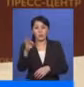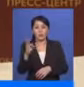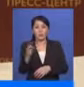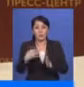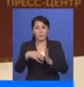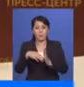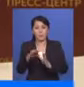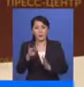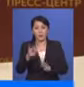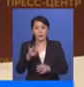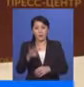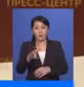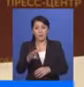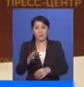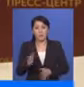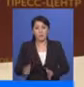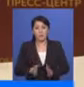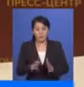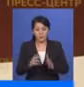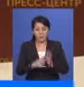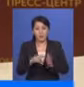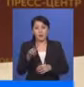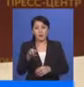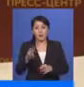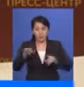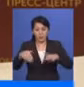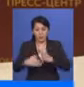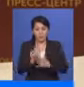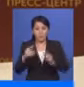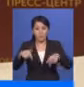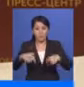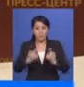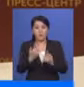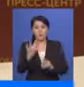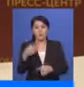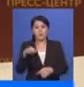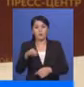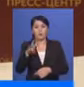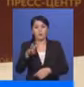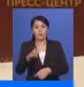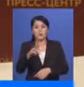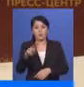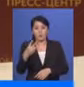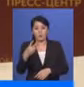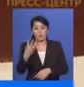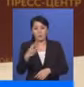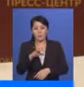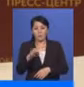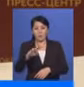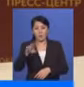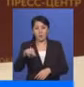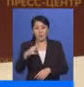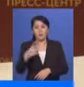жақсарды. Краснокиевка, Новоберезка жолдарының 8 шақырымы қайта қалпына келтірілді. 3324 миллион теңге сомасына